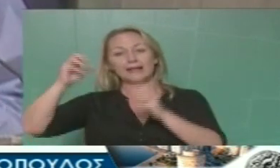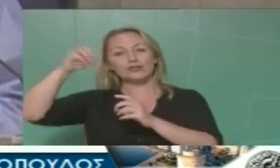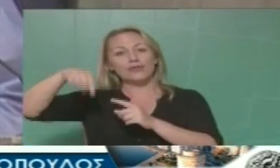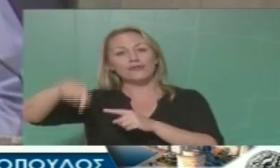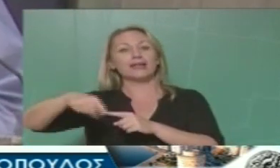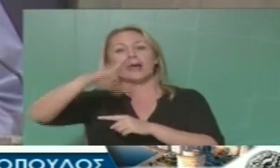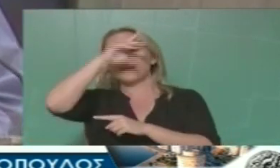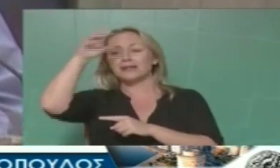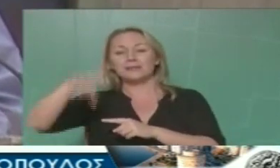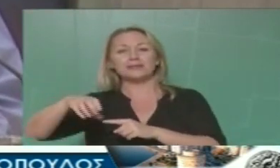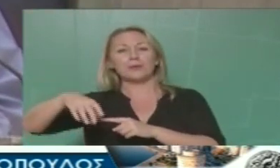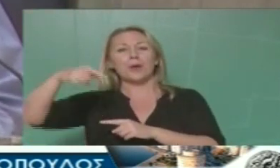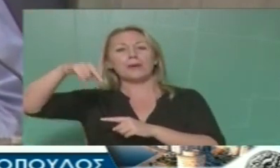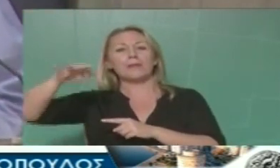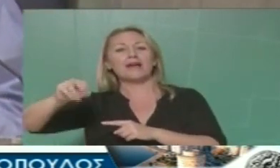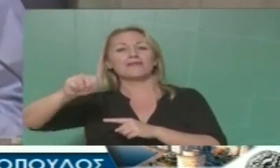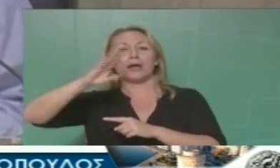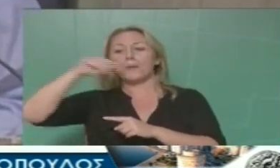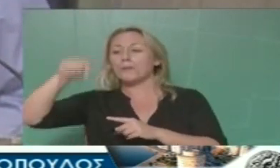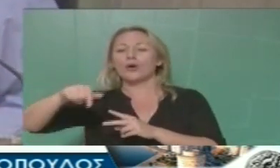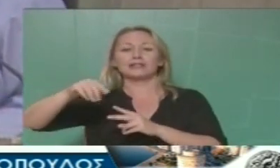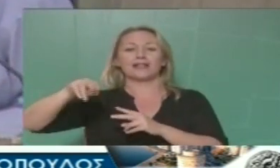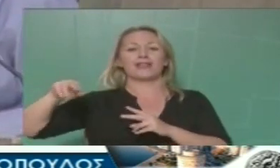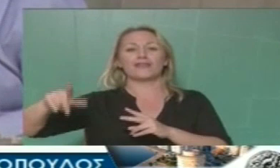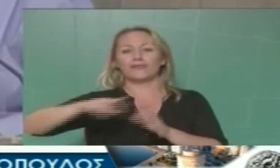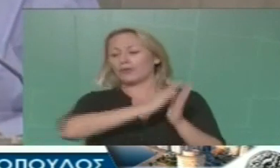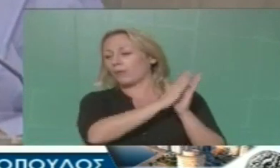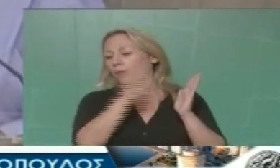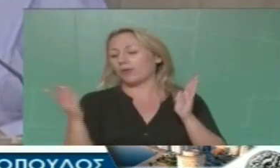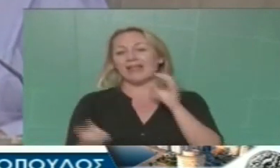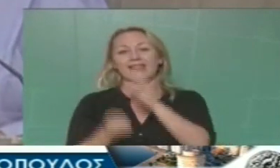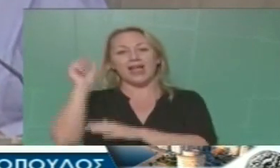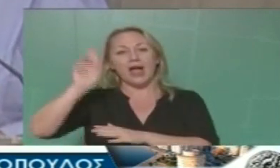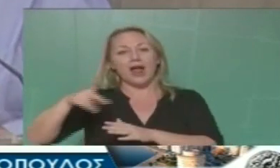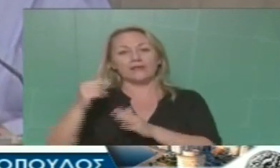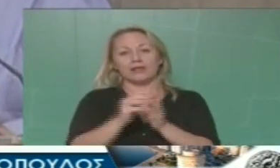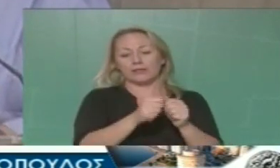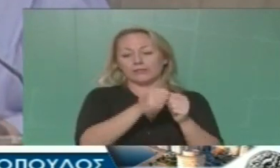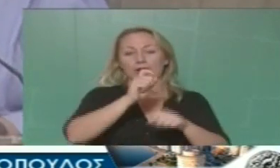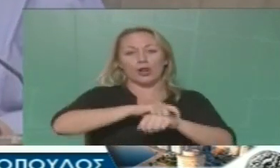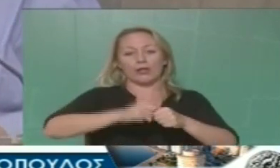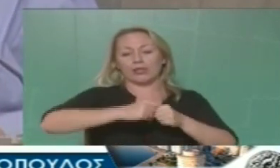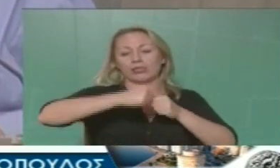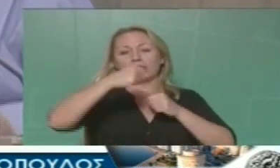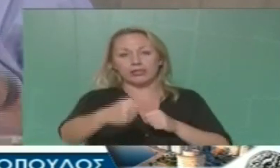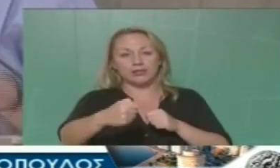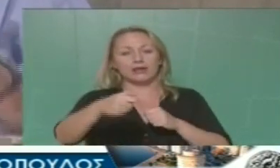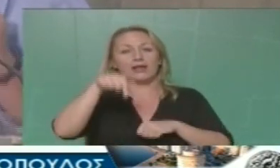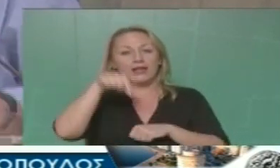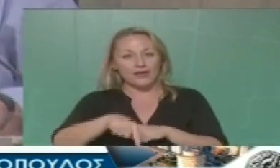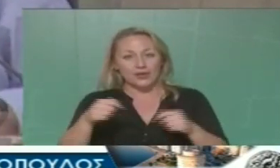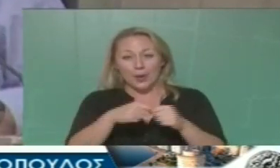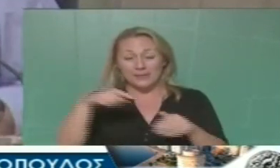στο Πανεπιστήμιο, στην Παπάφη, στην Μπότσαρη, στη Δελφόν, μέχρι το τέλος, μέχρι τη Νέα Ελβετία, καθυστερήσεις. Και μάλιστα σε ένα μετρό με τους